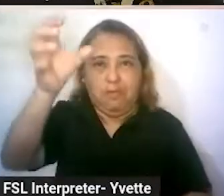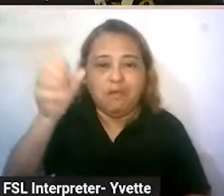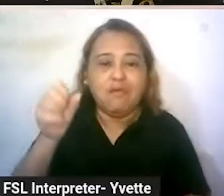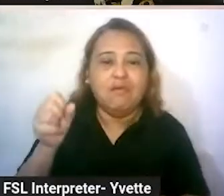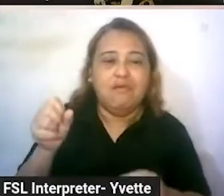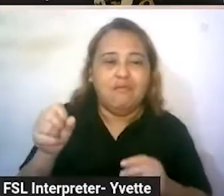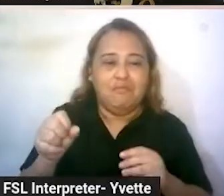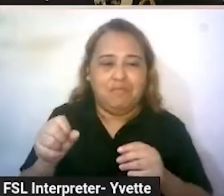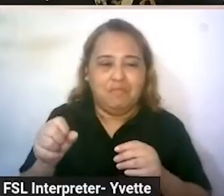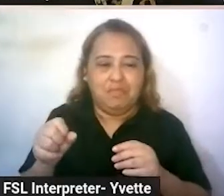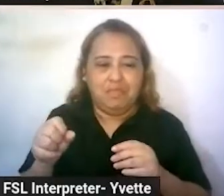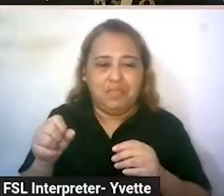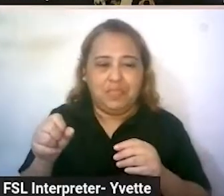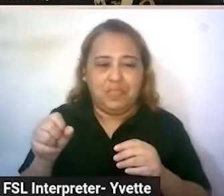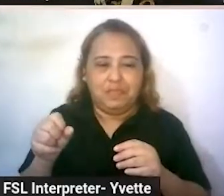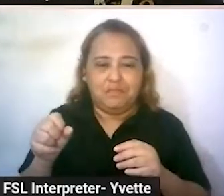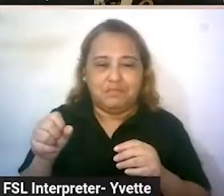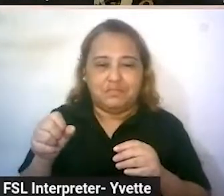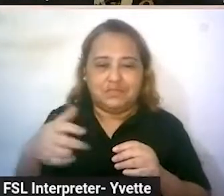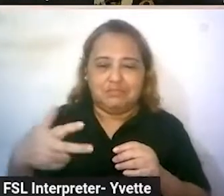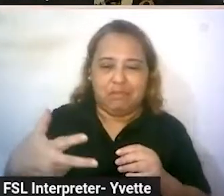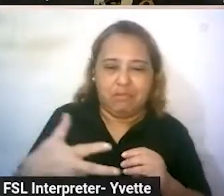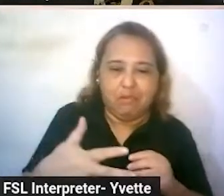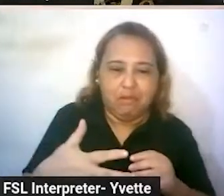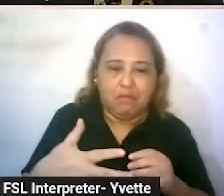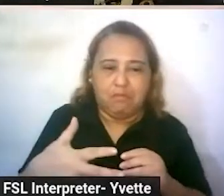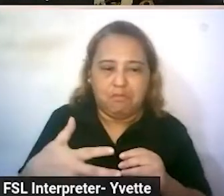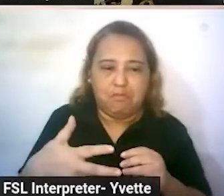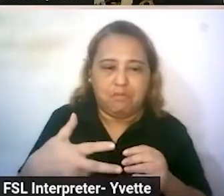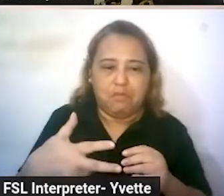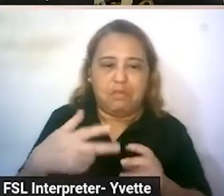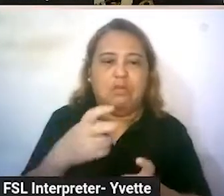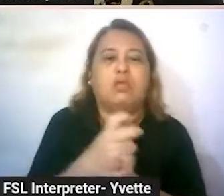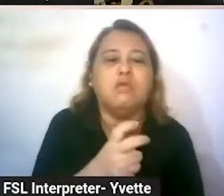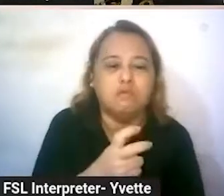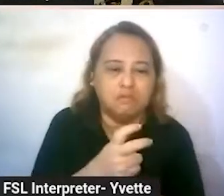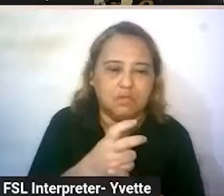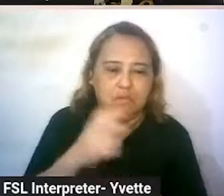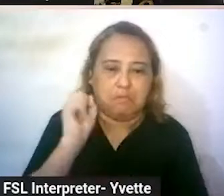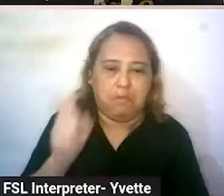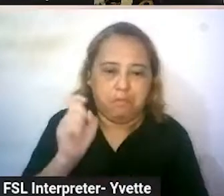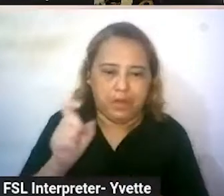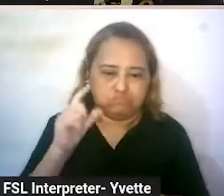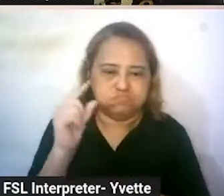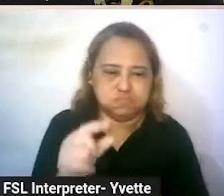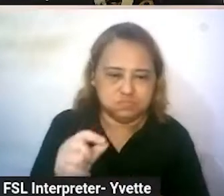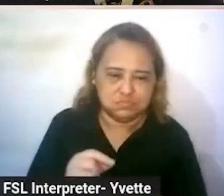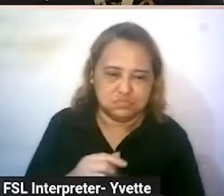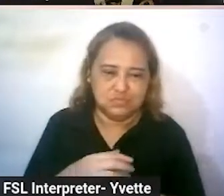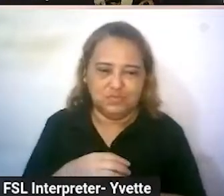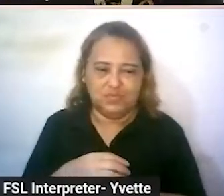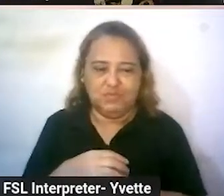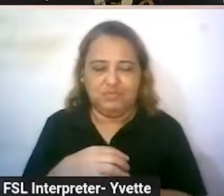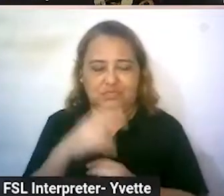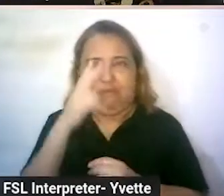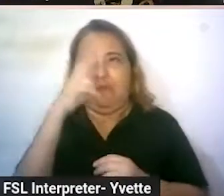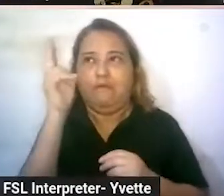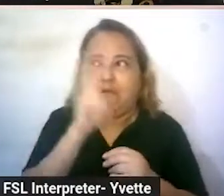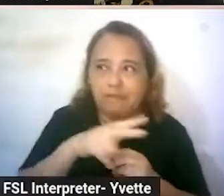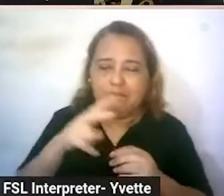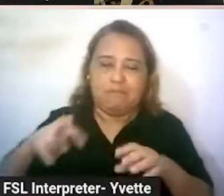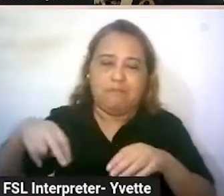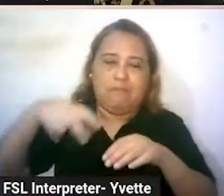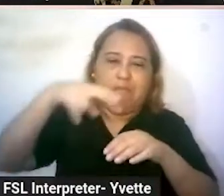na lalo na pag na-tsempohan na yung driver, mabilis siya na bigla na lang hindi kanya napansin, napaakyat ka, or pababa